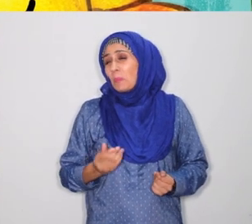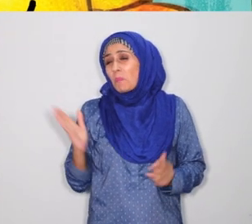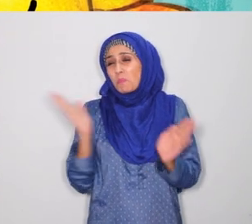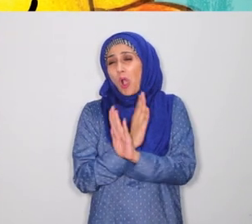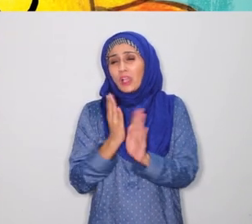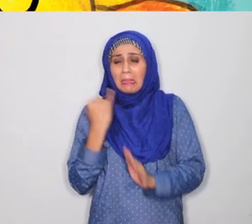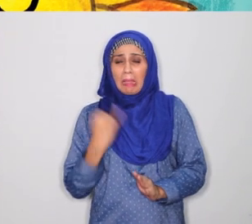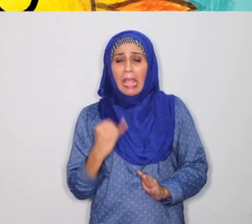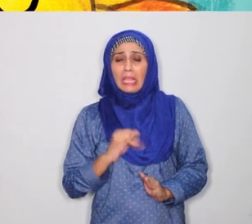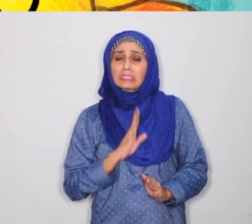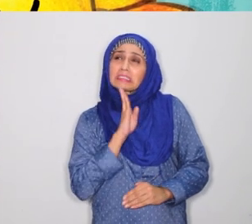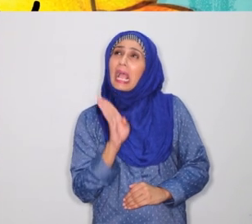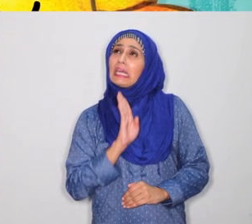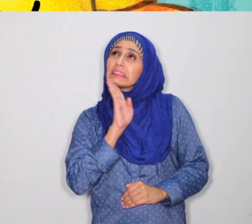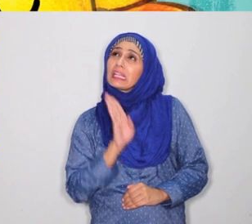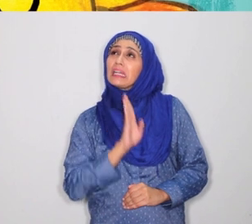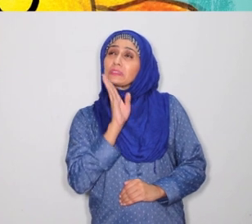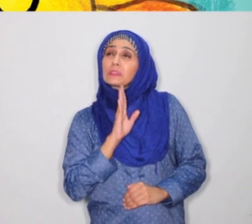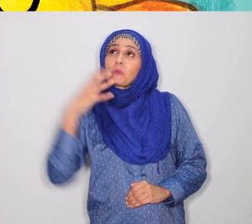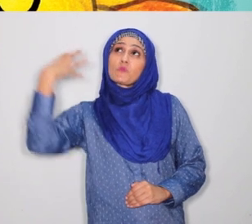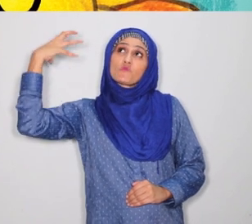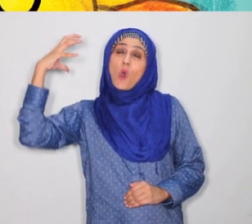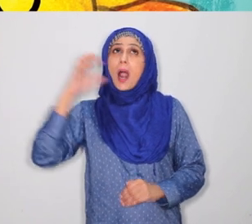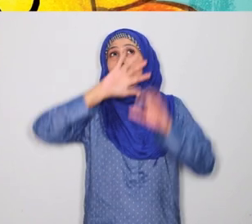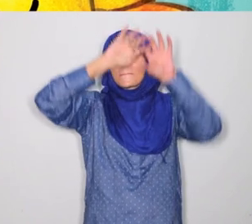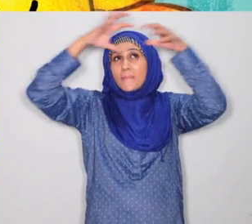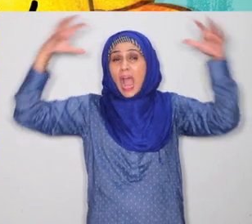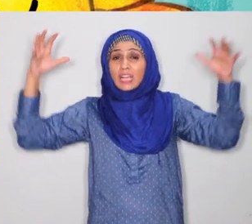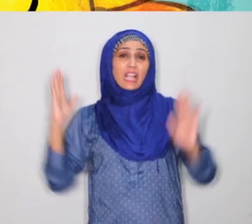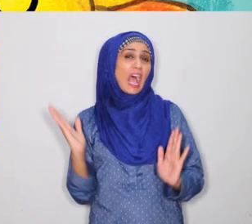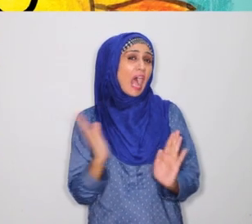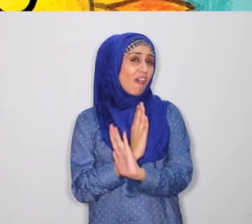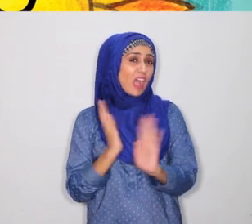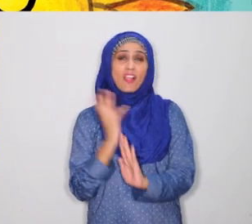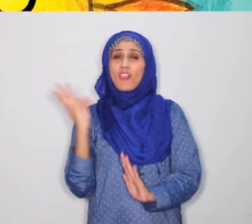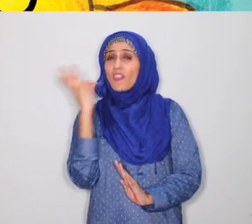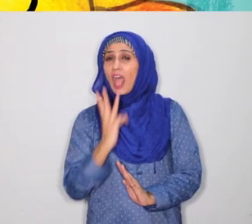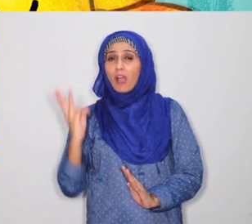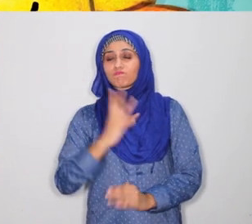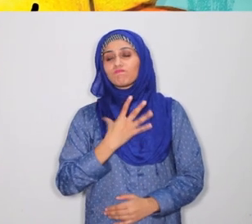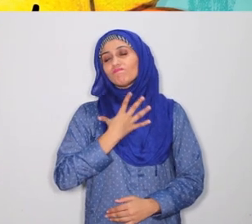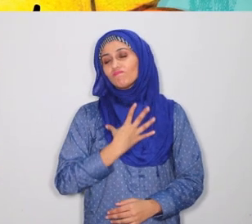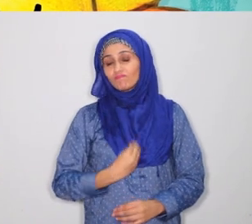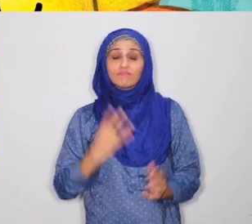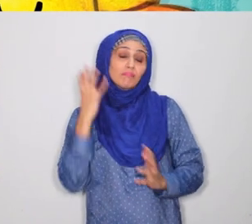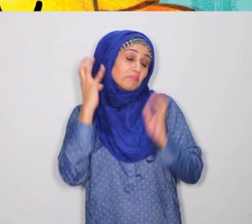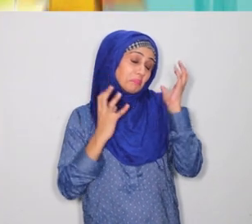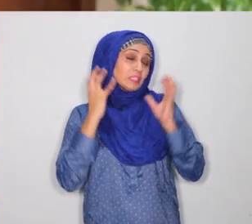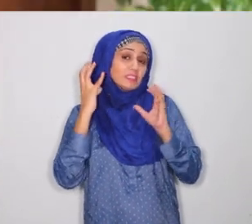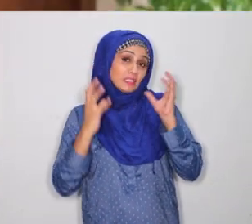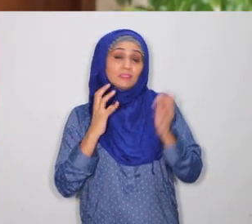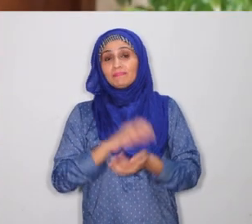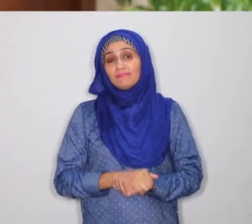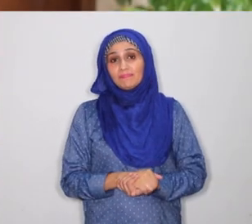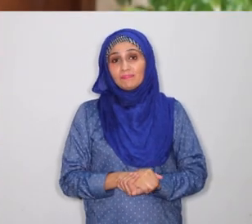मौसम की शिकायत ने सूरज, बादल और हवा को अफसुरदा और परेशान कर दिया था।